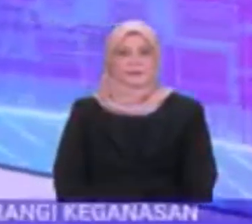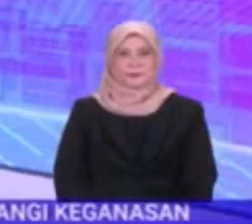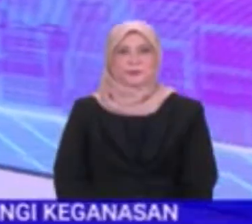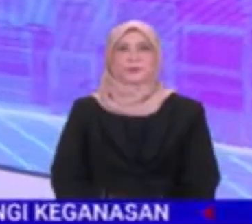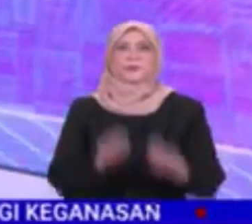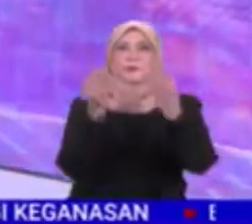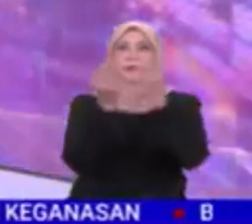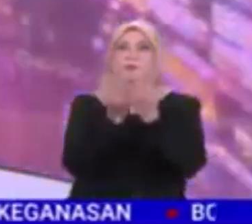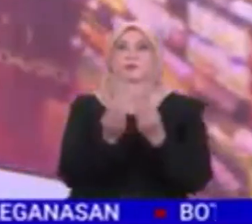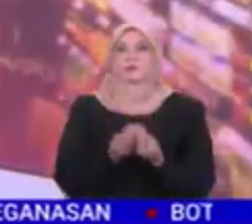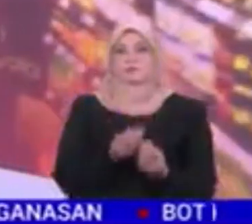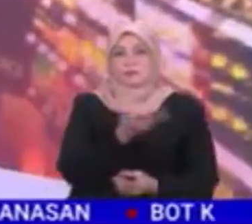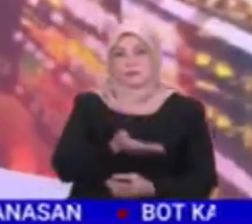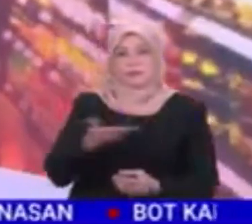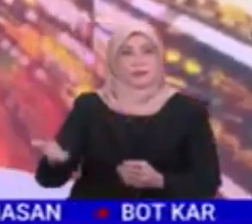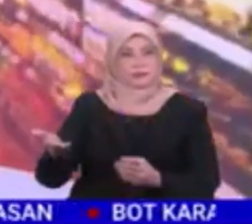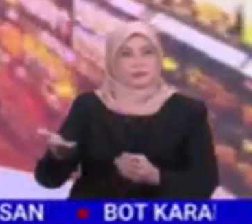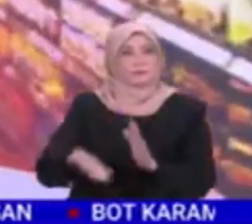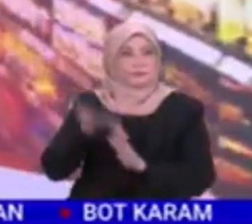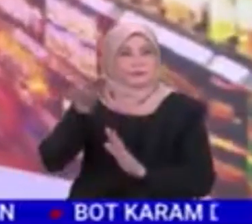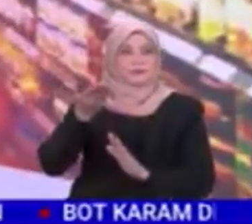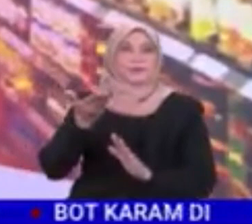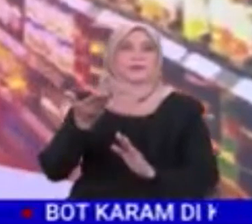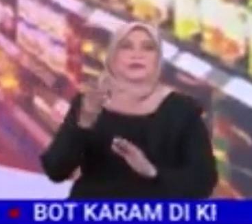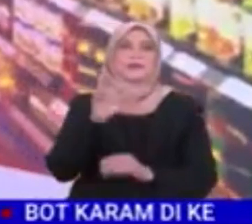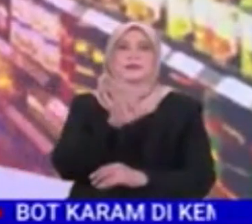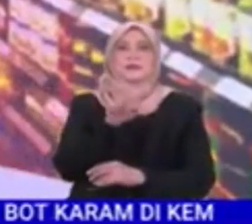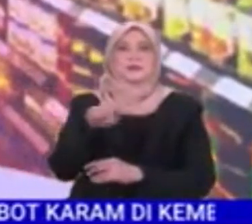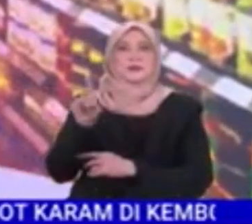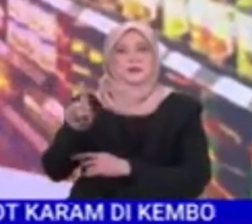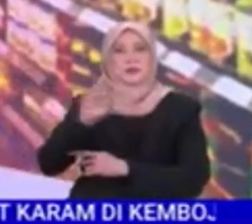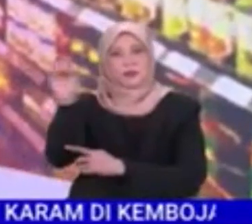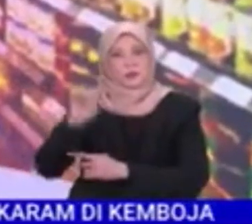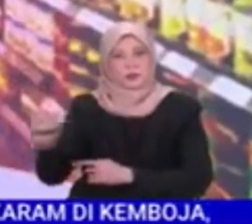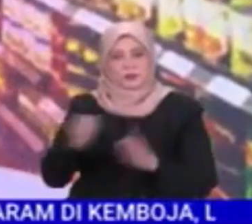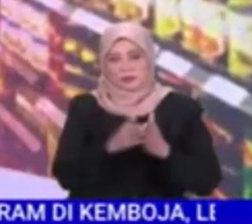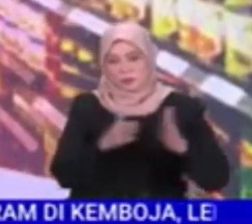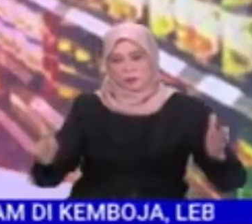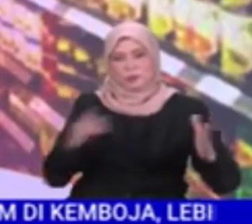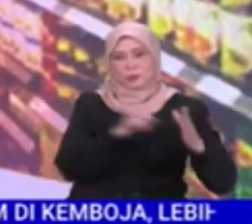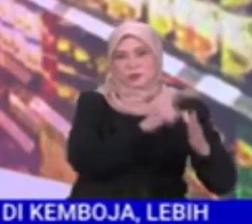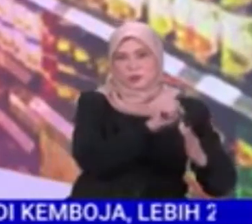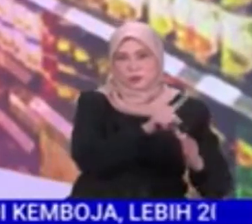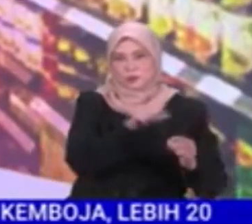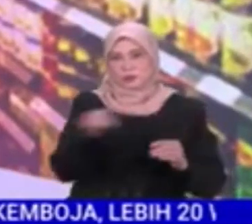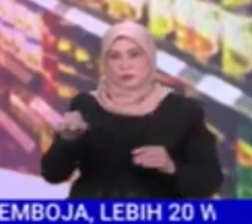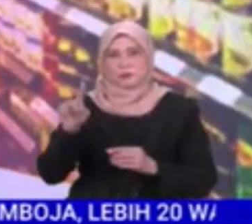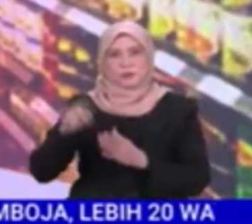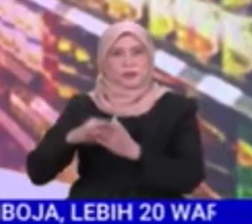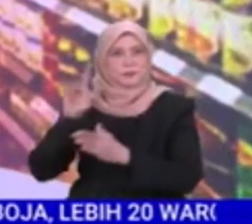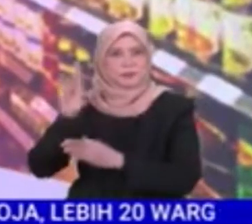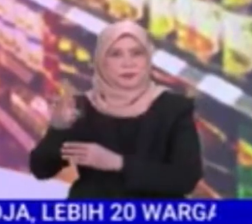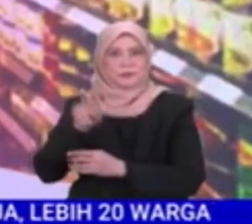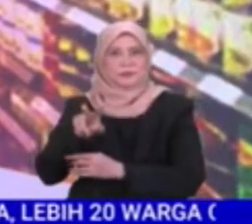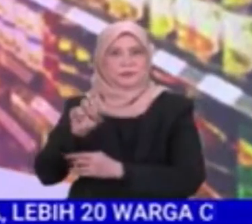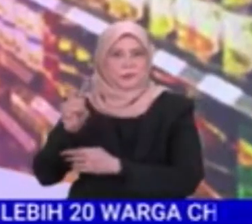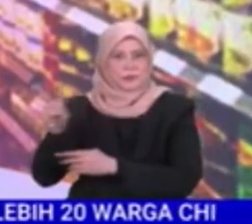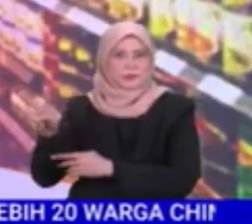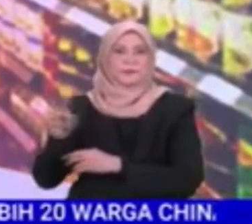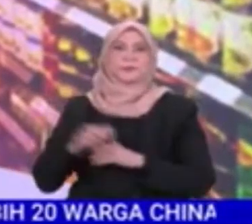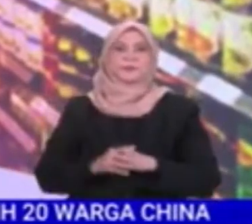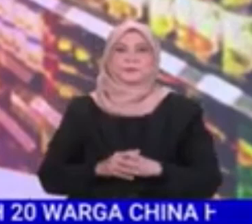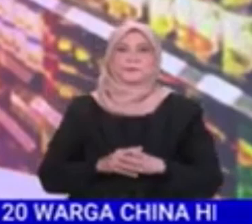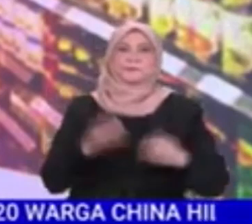kadar inflasi negara meningkat 3 perbelan satu peratus bagi tempo Januari hingga ogos 2022 selari